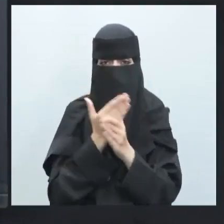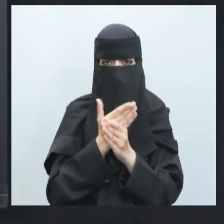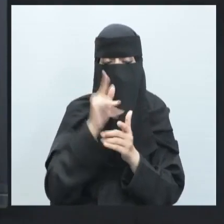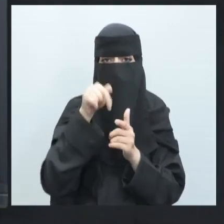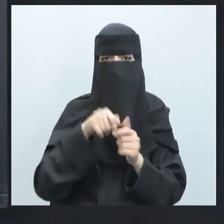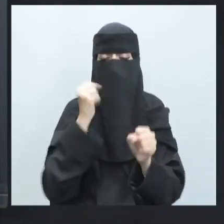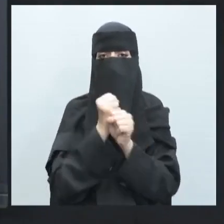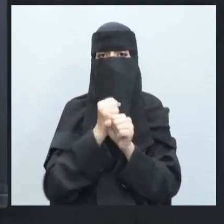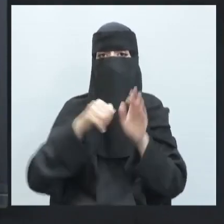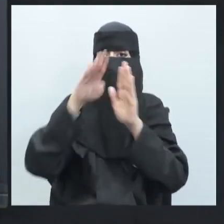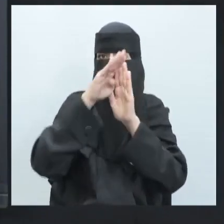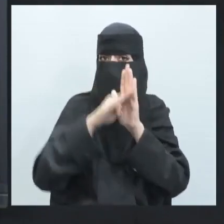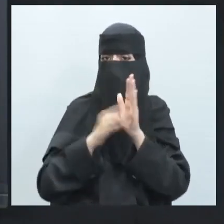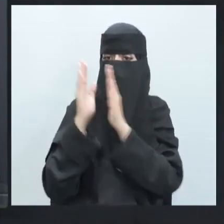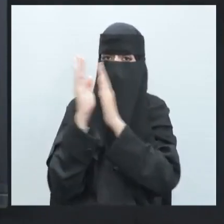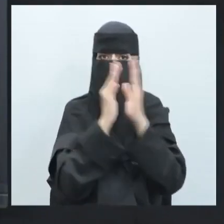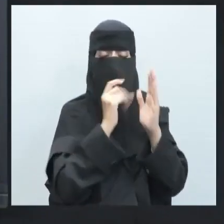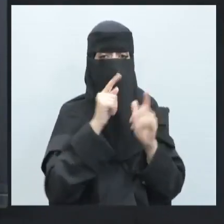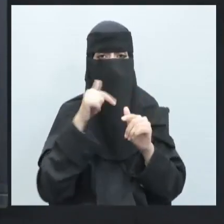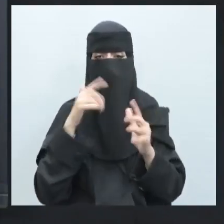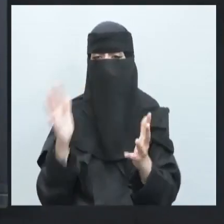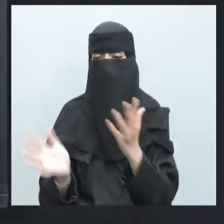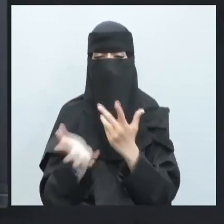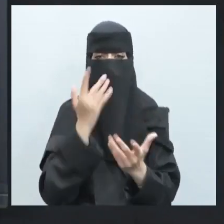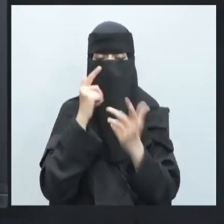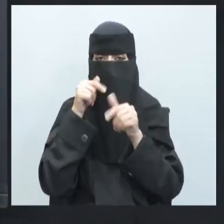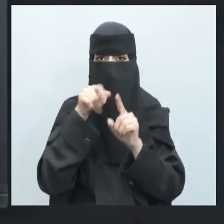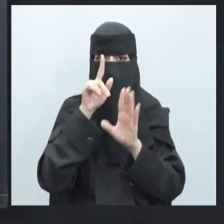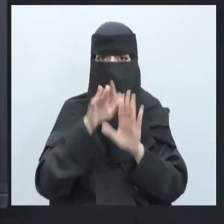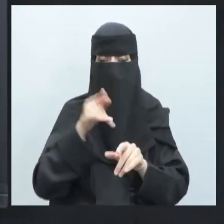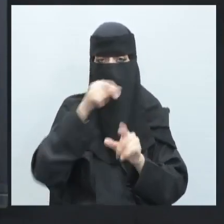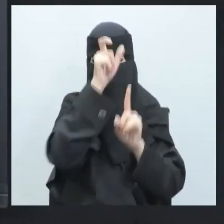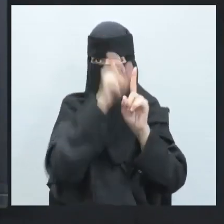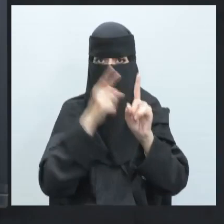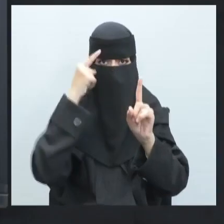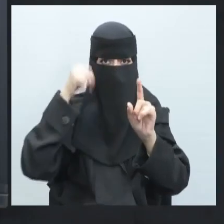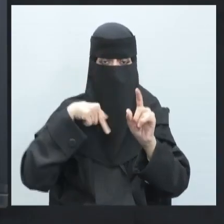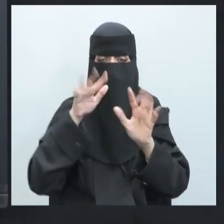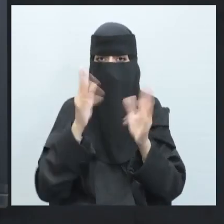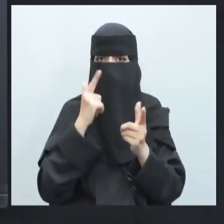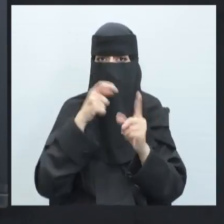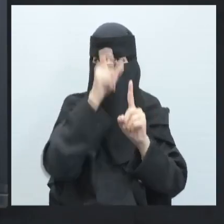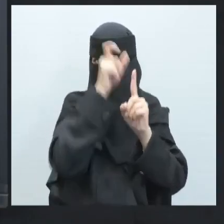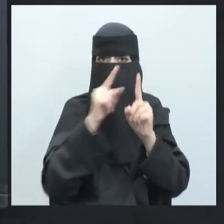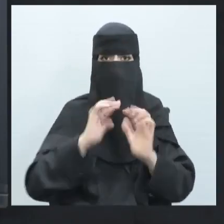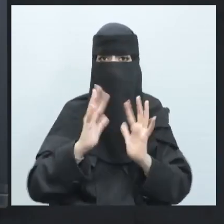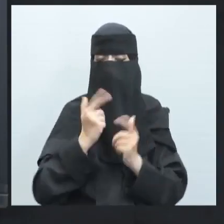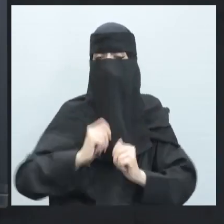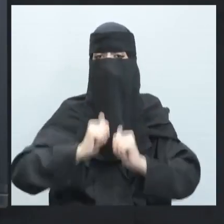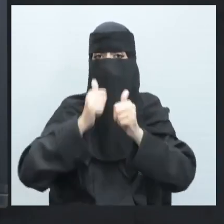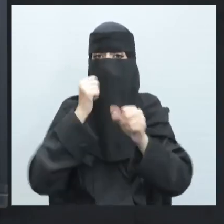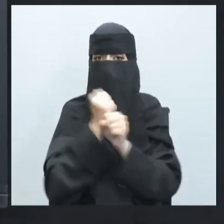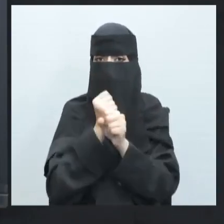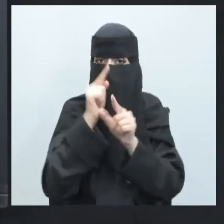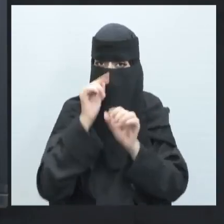والا حينما نصل مرحله نجد كل موظف لا يعرف كيف ينجز اذا سيضيع وقت الاخرين بالاسئله قد يبحث